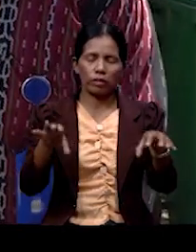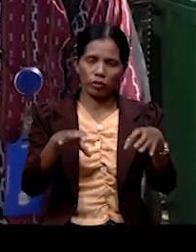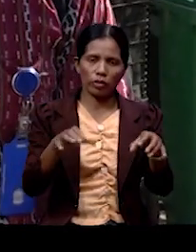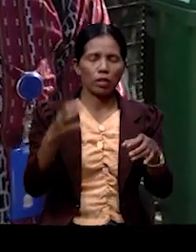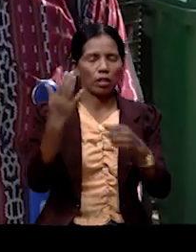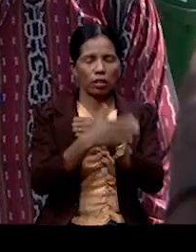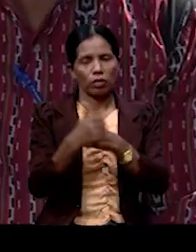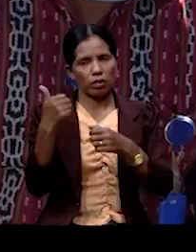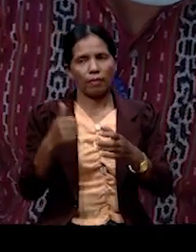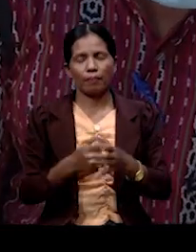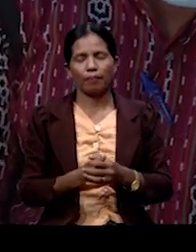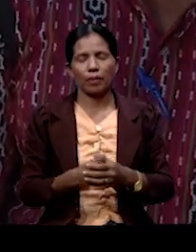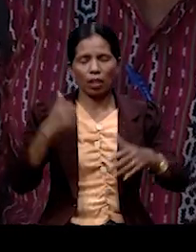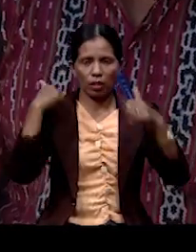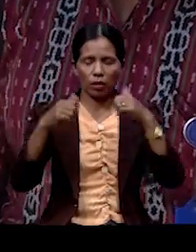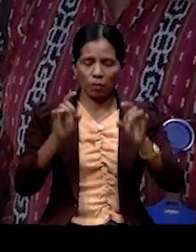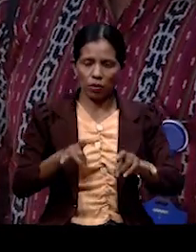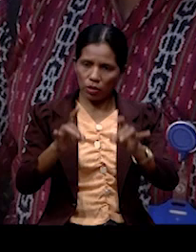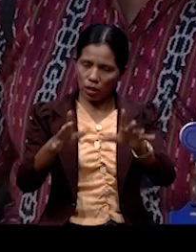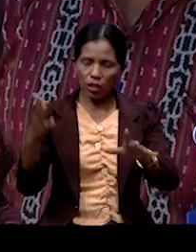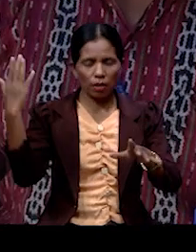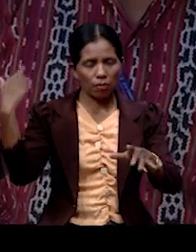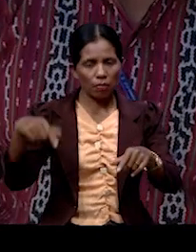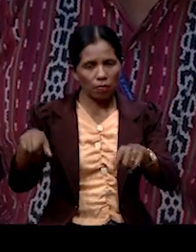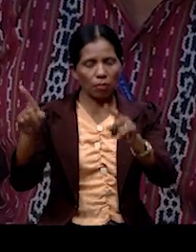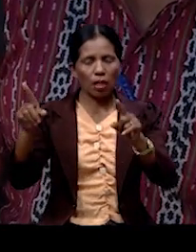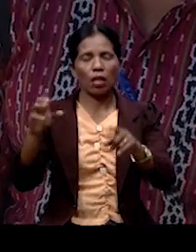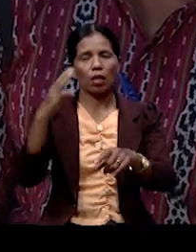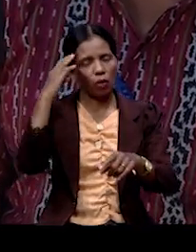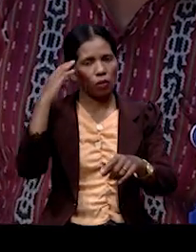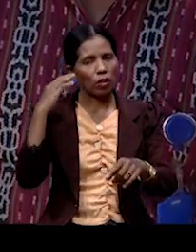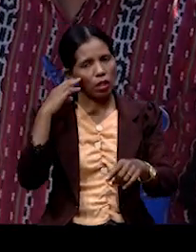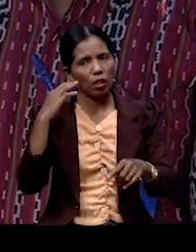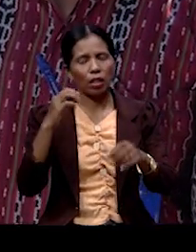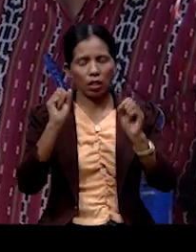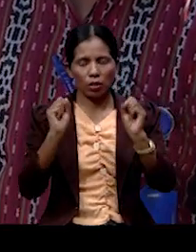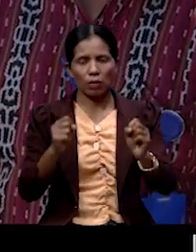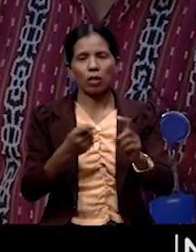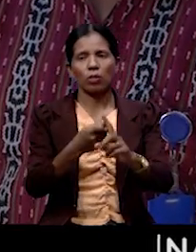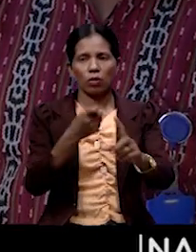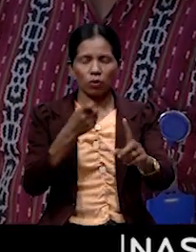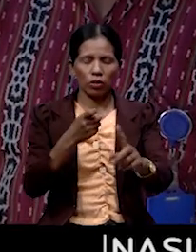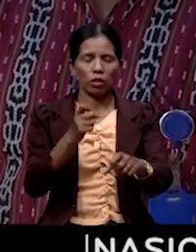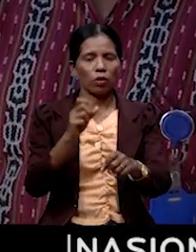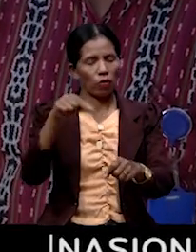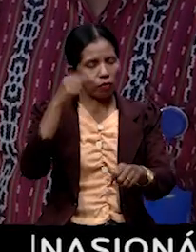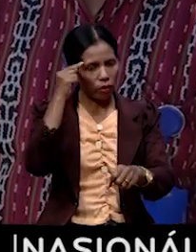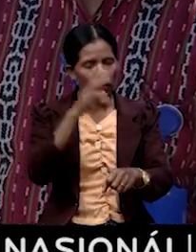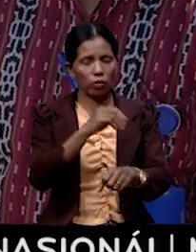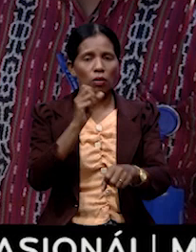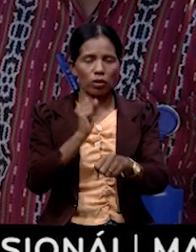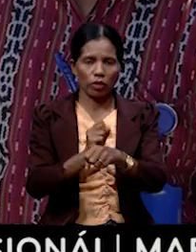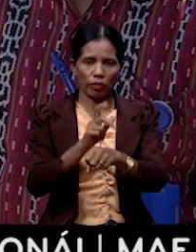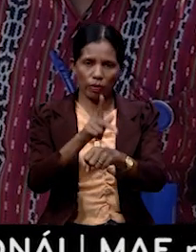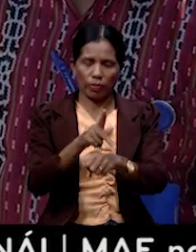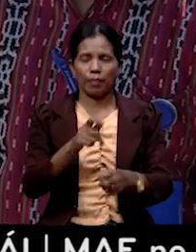tiba di mungkin dia laboral ke Australia ke Korea si hetan hetan teratai itu mesti beberapa terbes kata sekali itu.